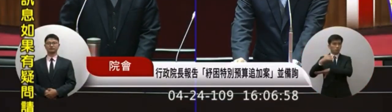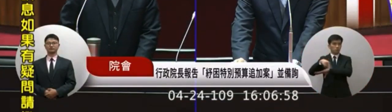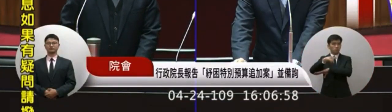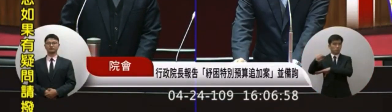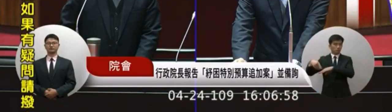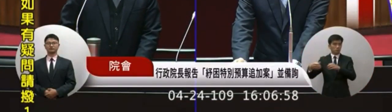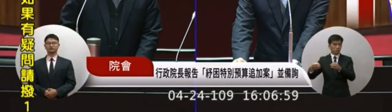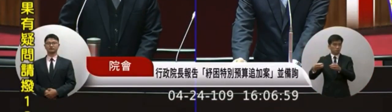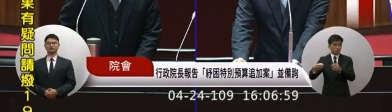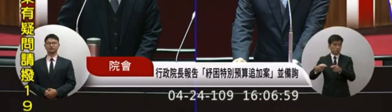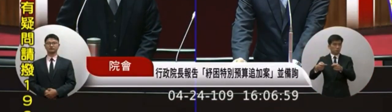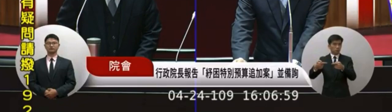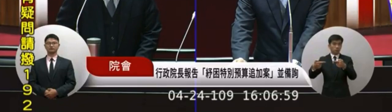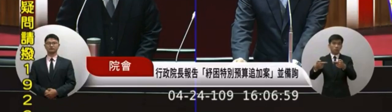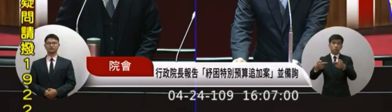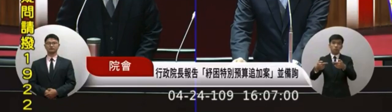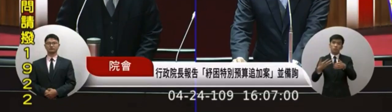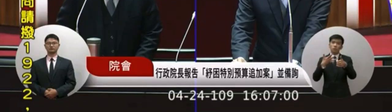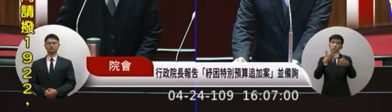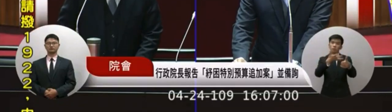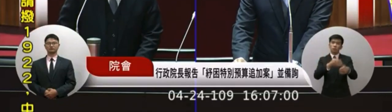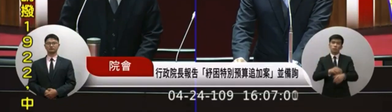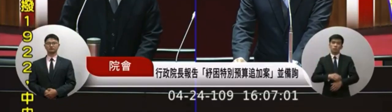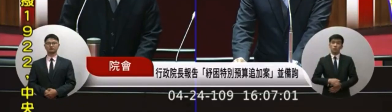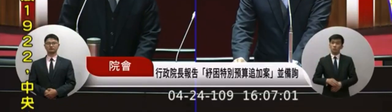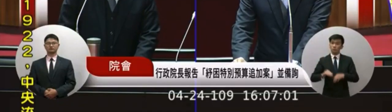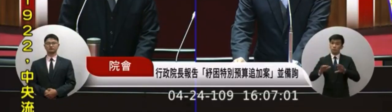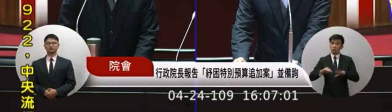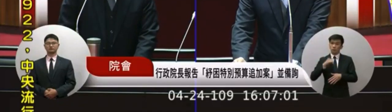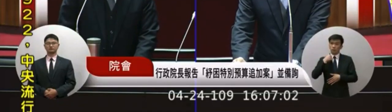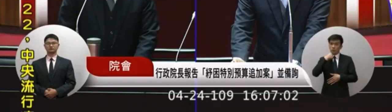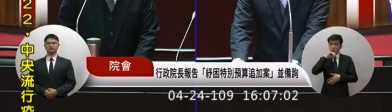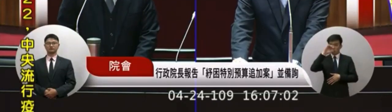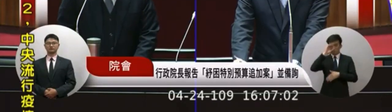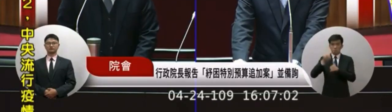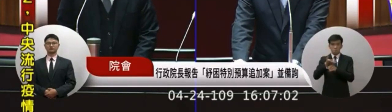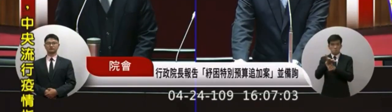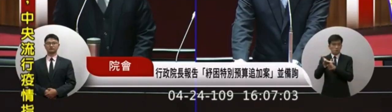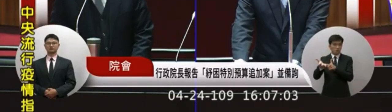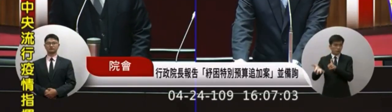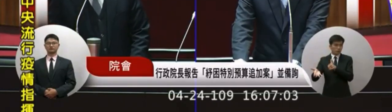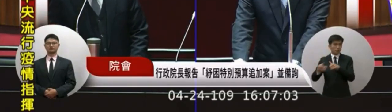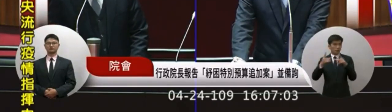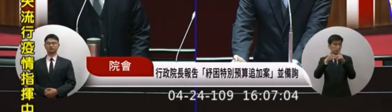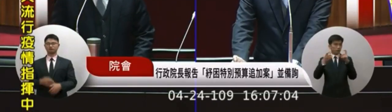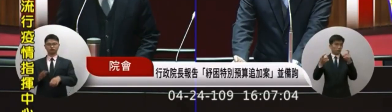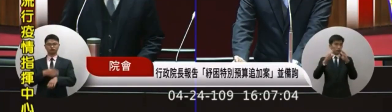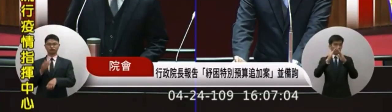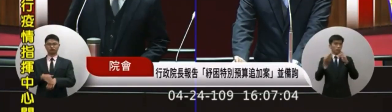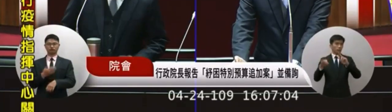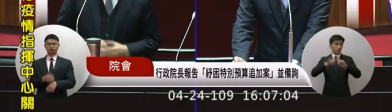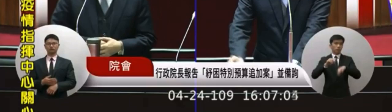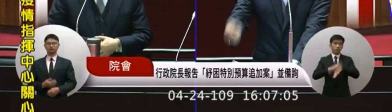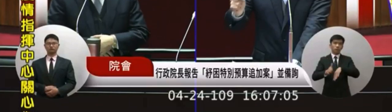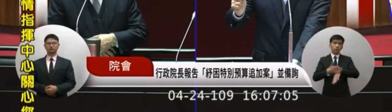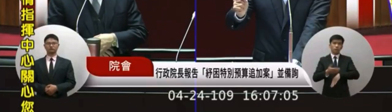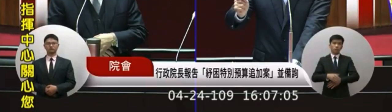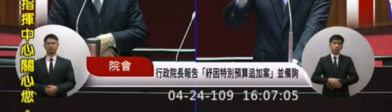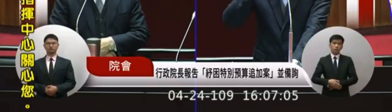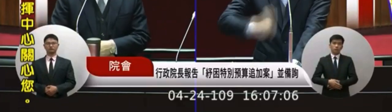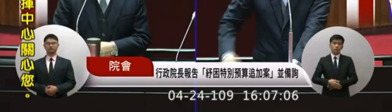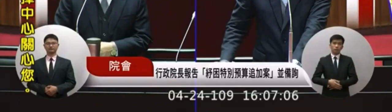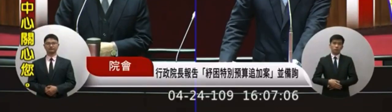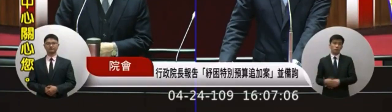请教院长，以目前国内的疫情会不会封城？ 不会。 那到